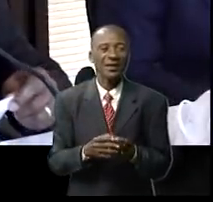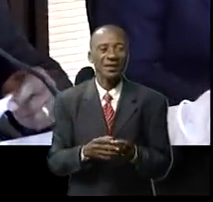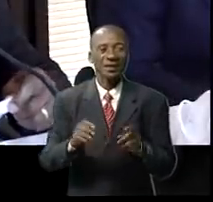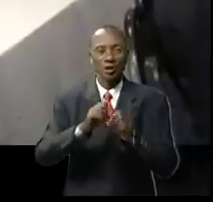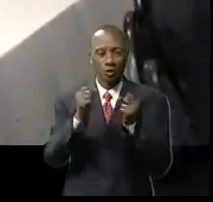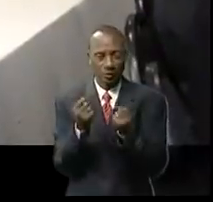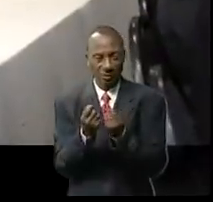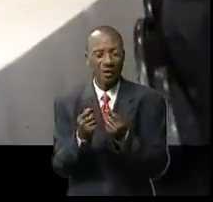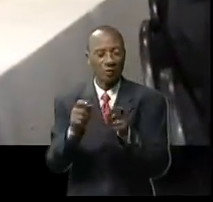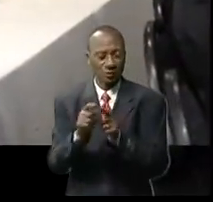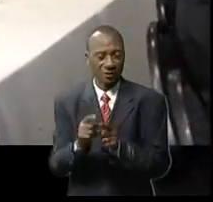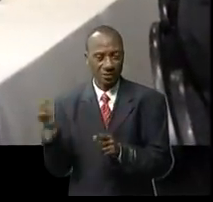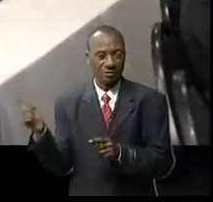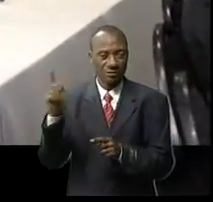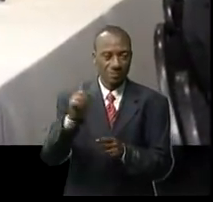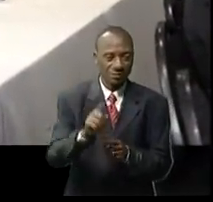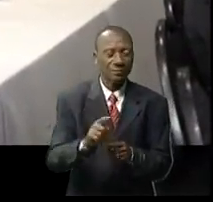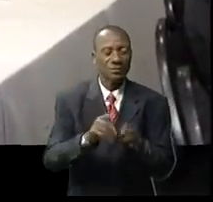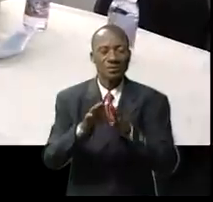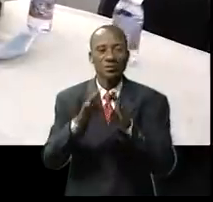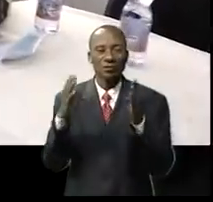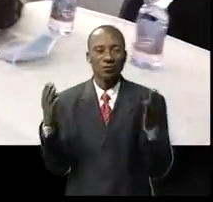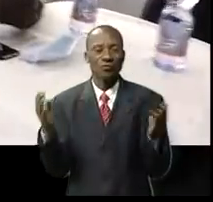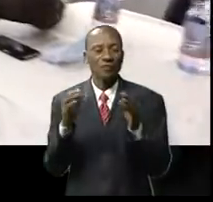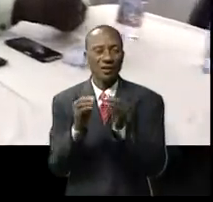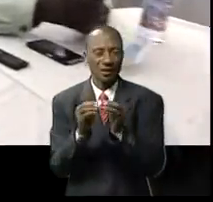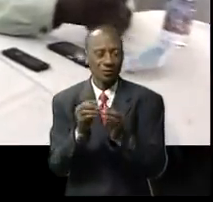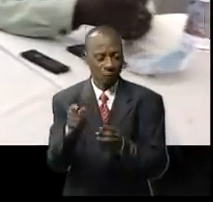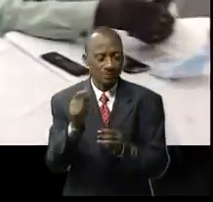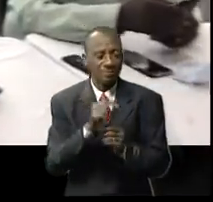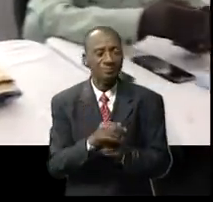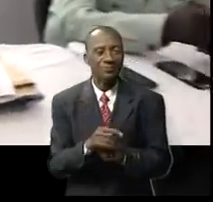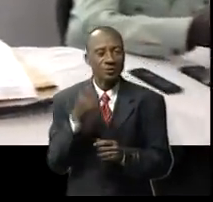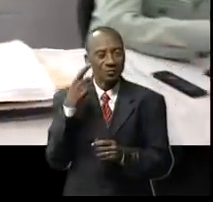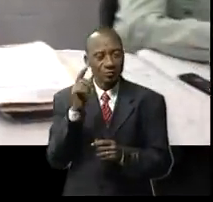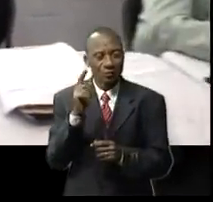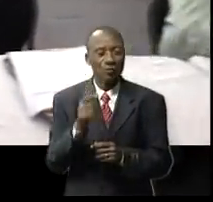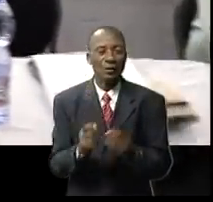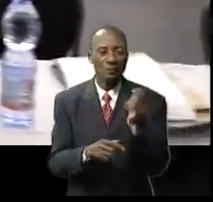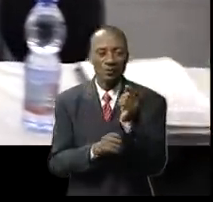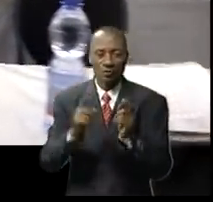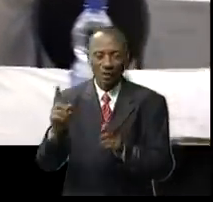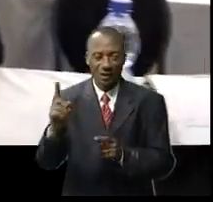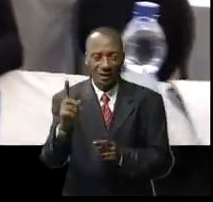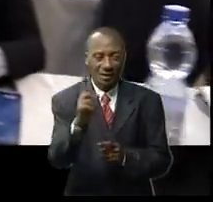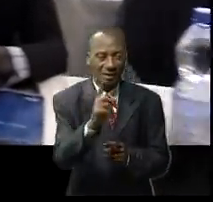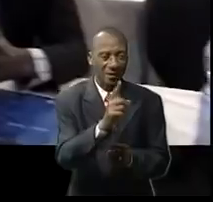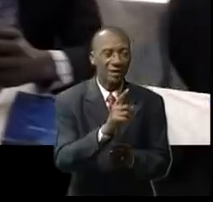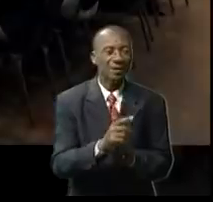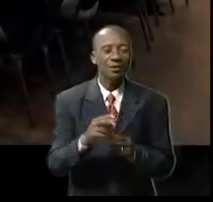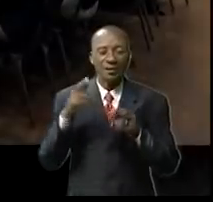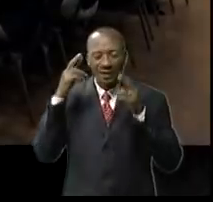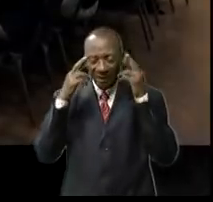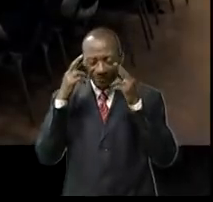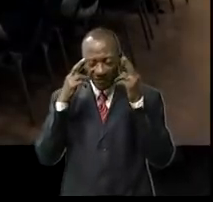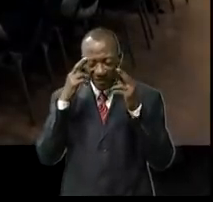atelier précurseur de cette célébration. Une occasion pour chacun de mener une profonde réflexion sur ce qu'il faille faire afin que les objectifs